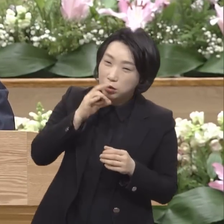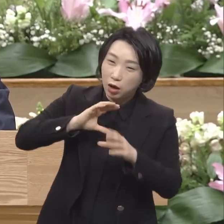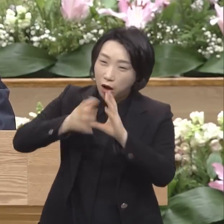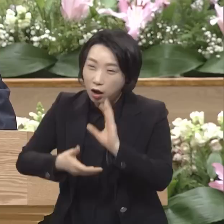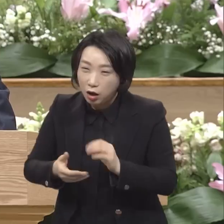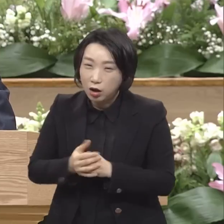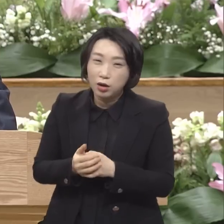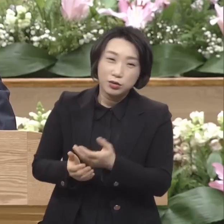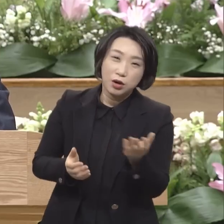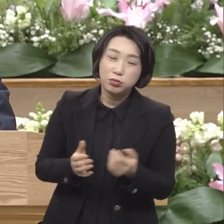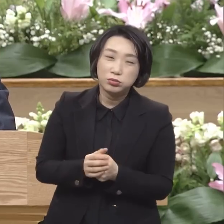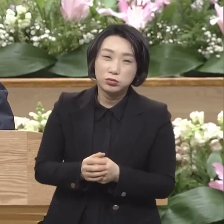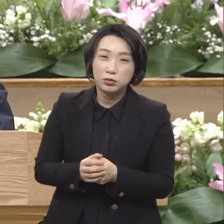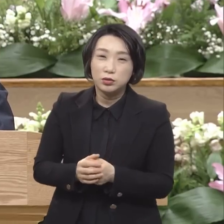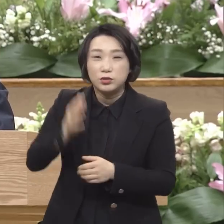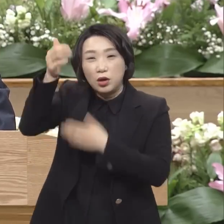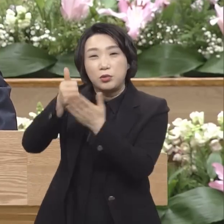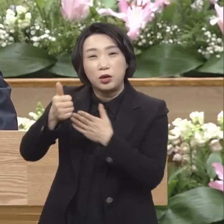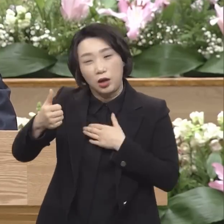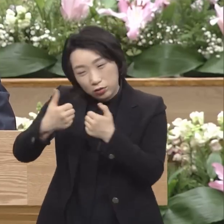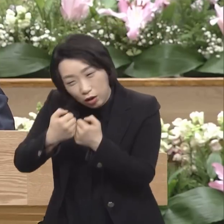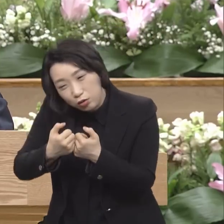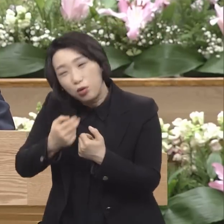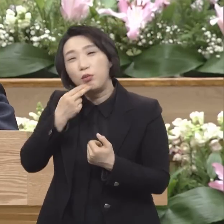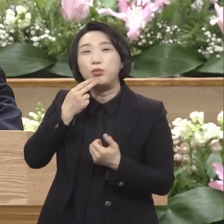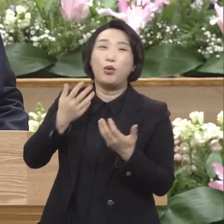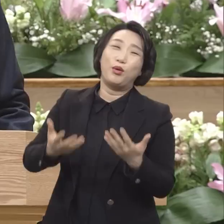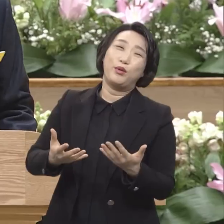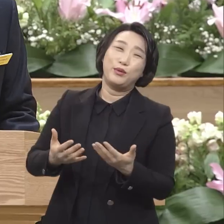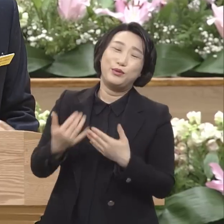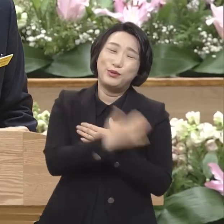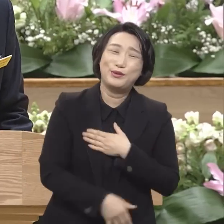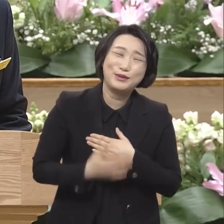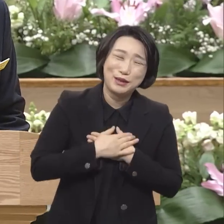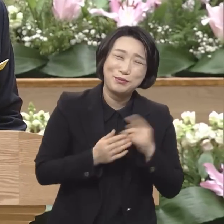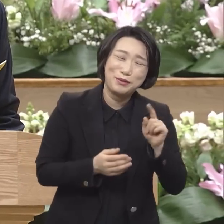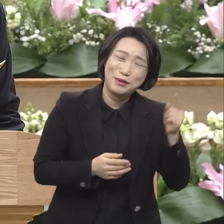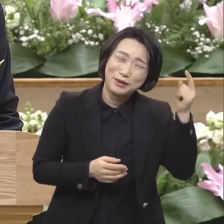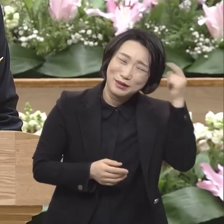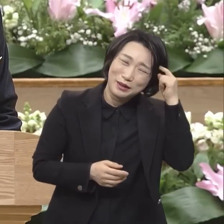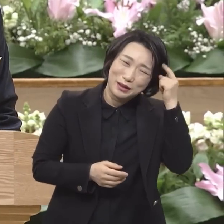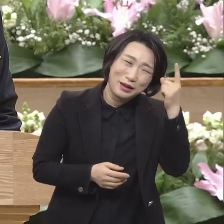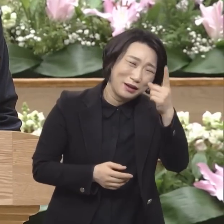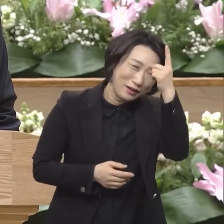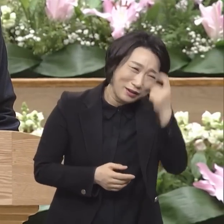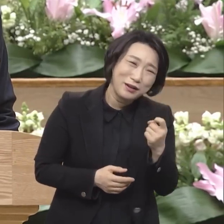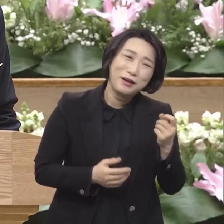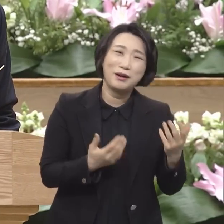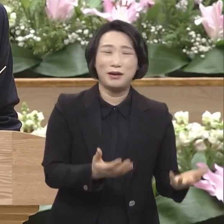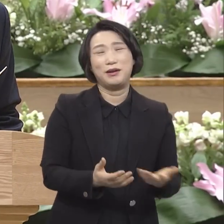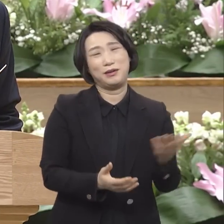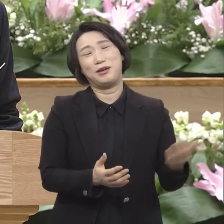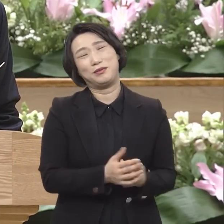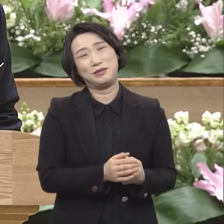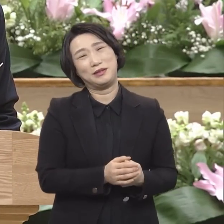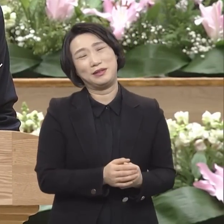되고 서로 상의도 안 되고, 이만큼 육신은 독불장군처럼 이렇게 사는